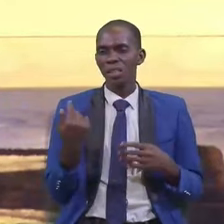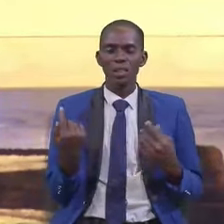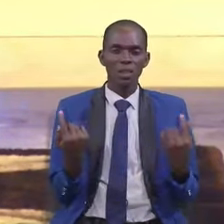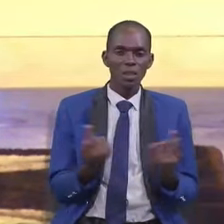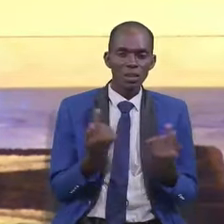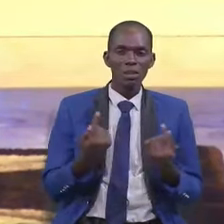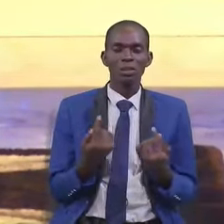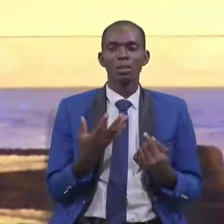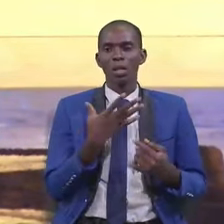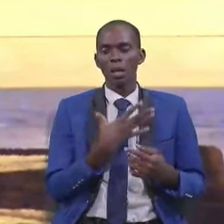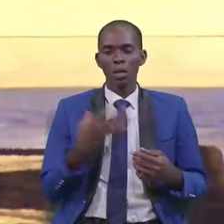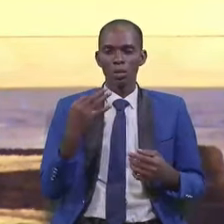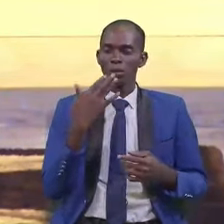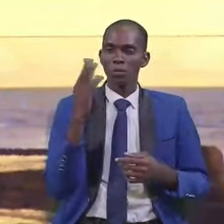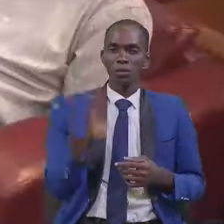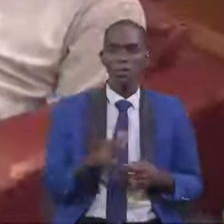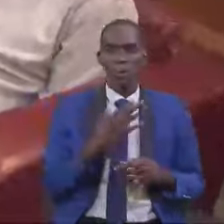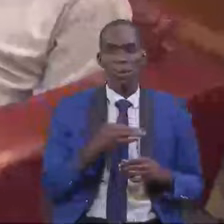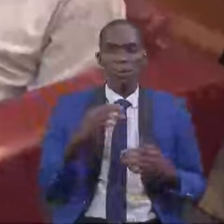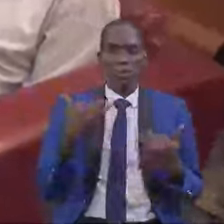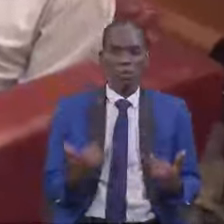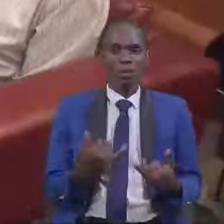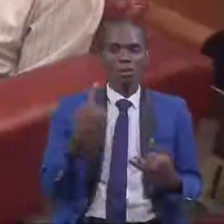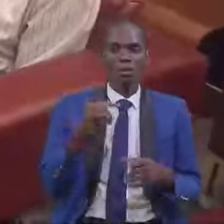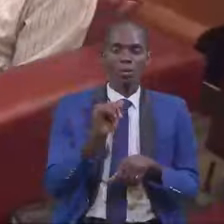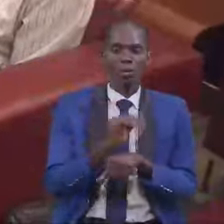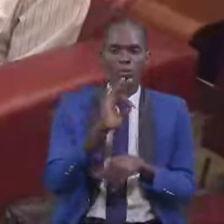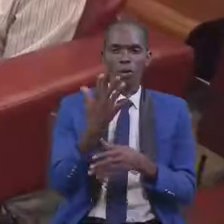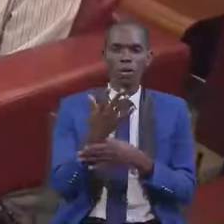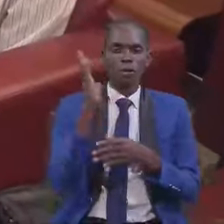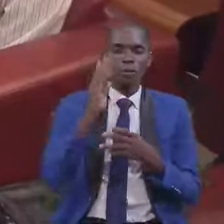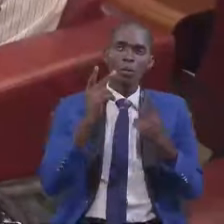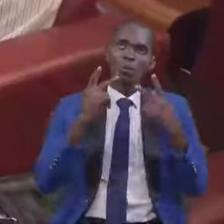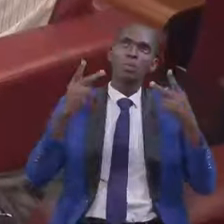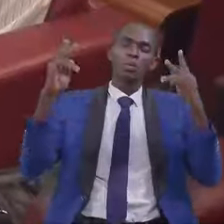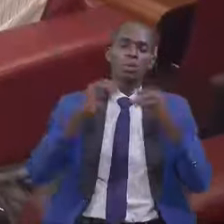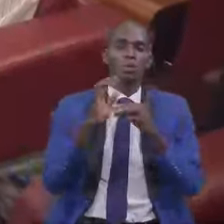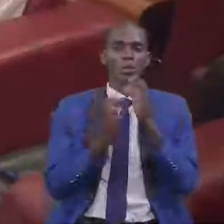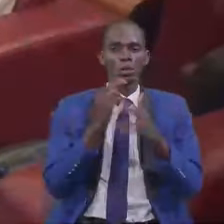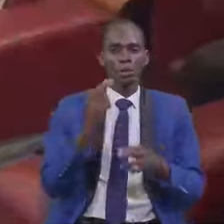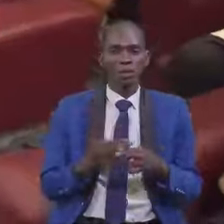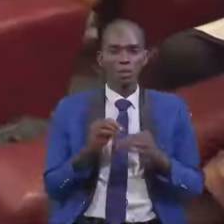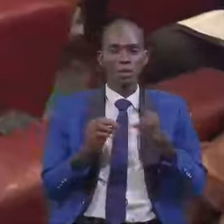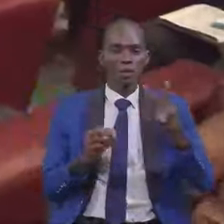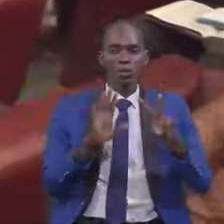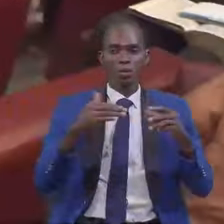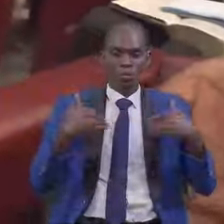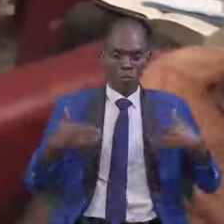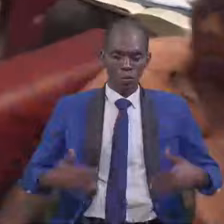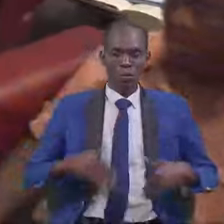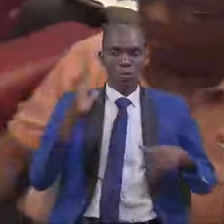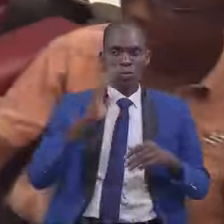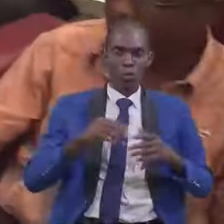mauvais. Numéro 1, l'œuvre, les œuvres de votre main vont prospérer. 2, votre corps va